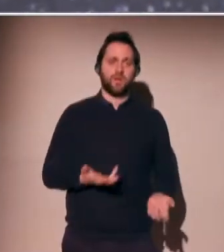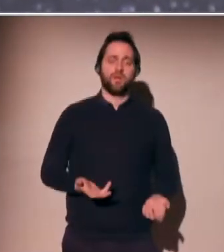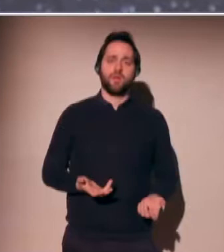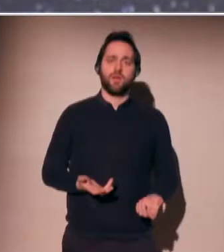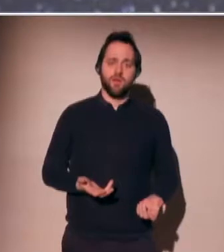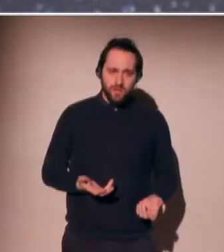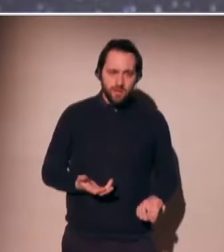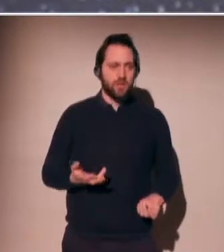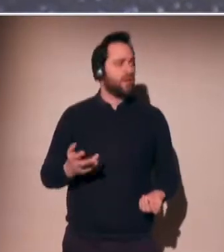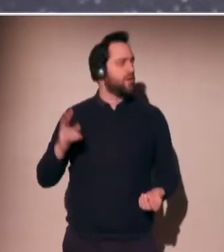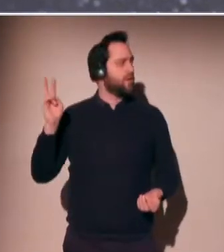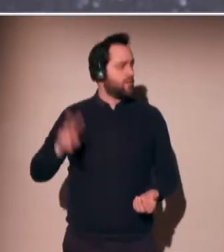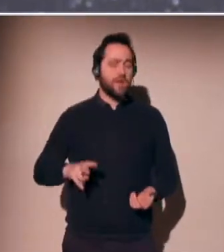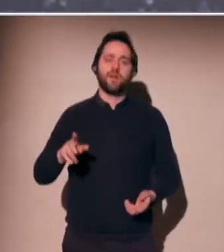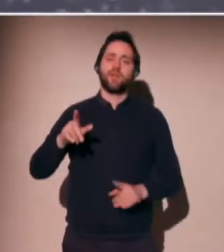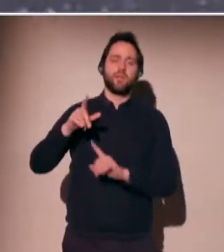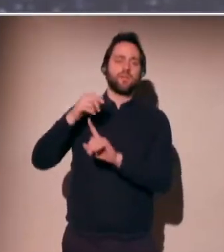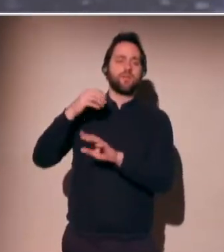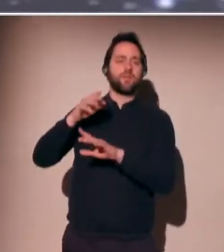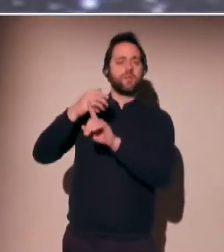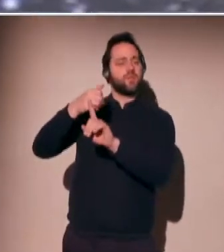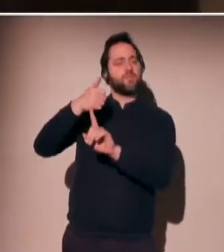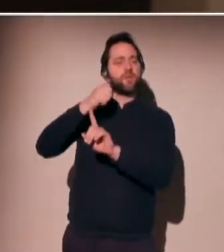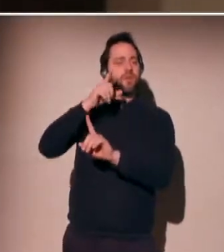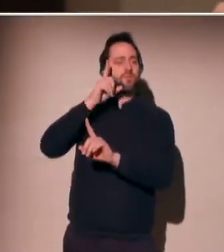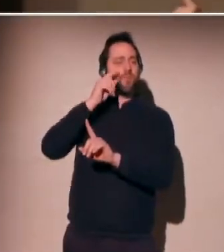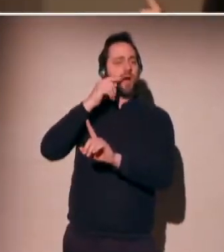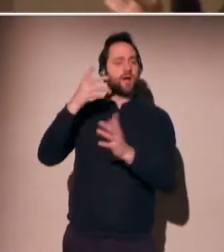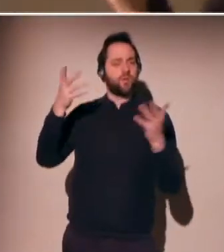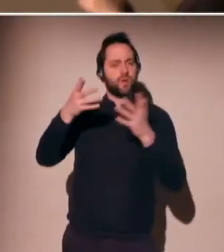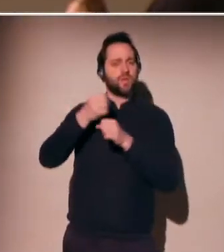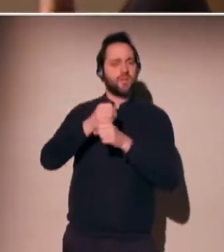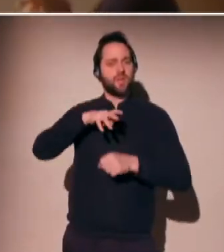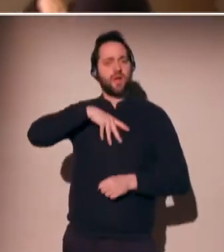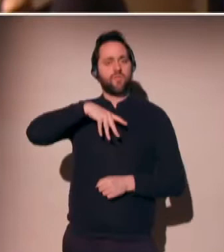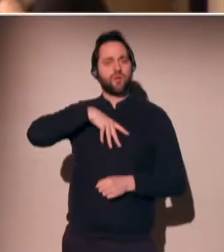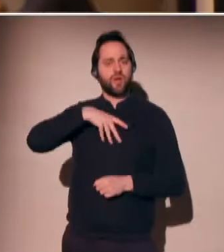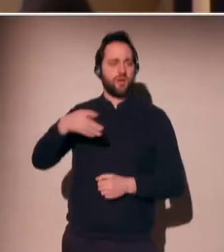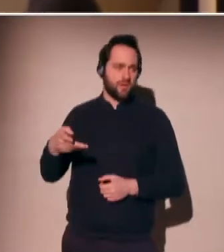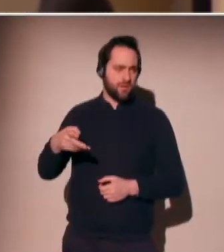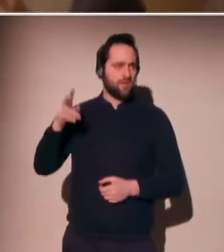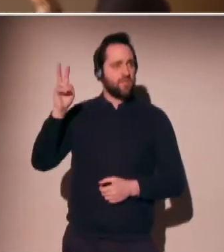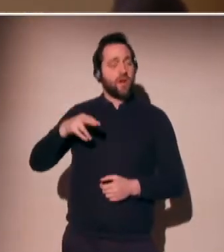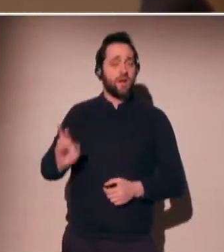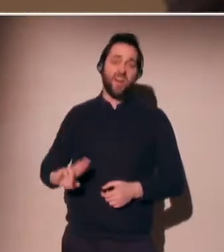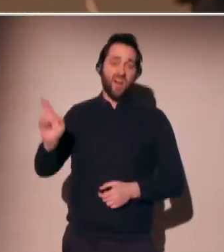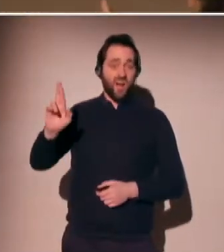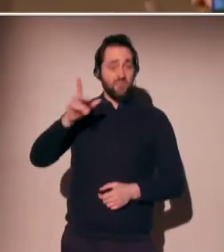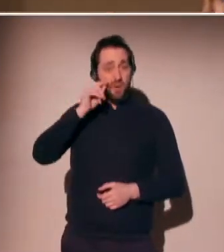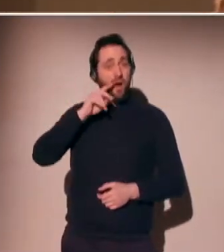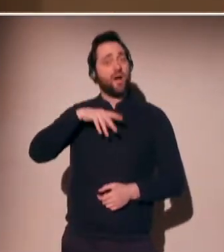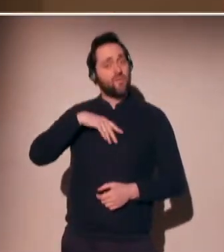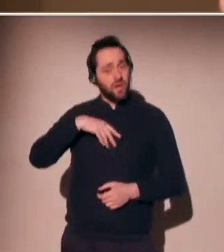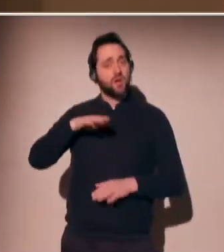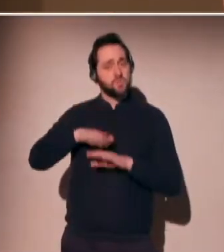inhabituel d'ailleurs pour quelqu'un qui postule à un poste vraiment à un niveau de rémunération assez bas. Son père est